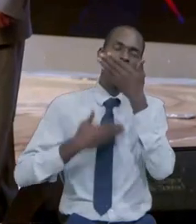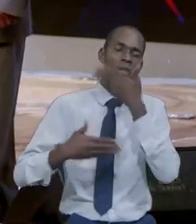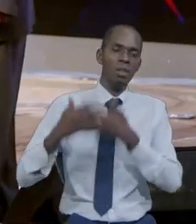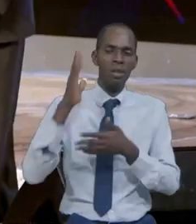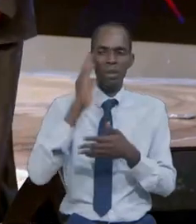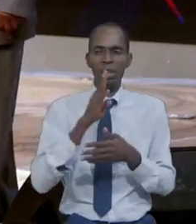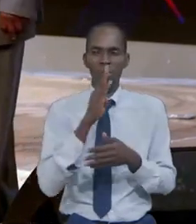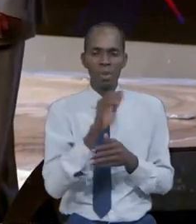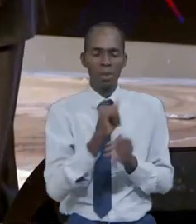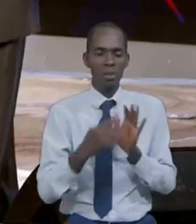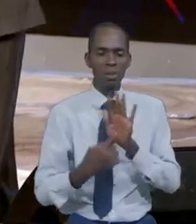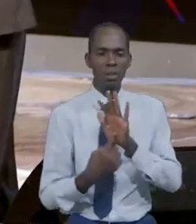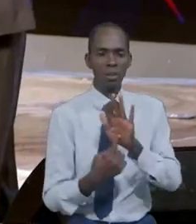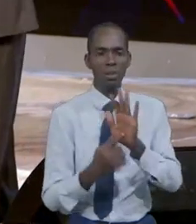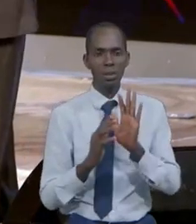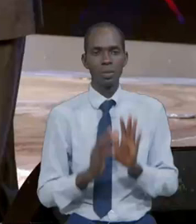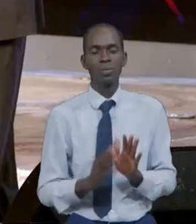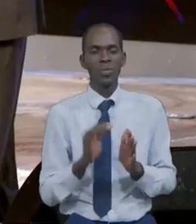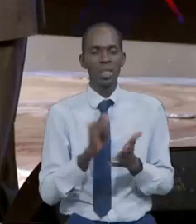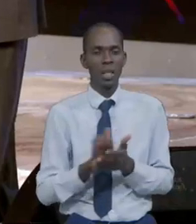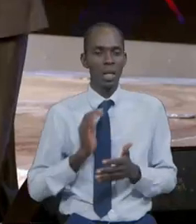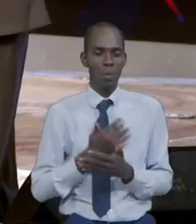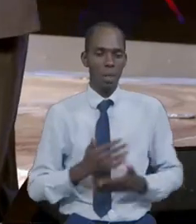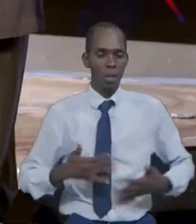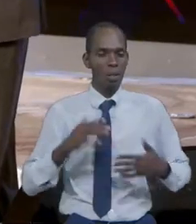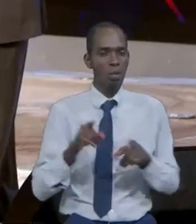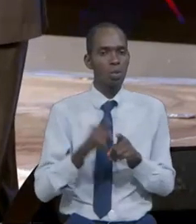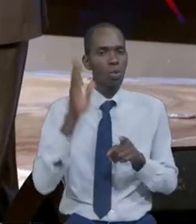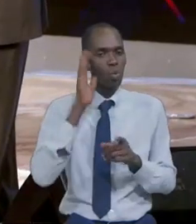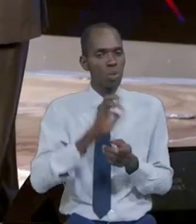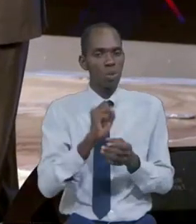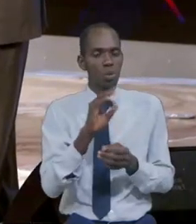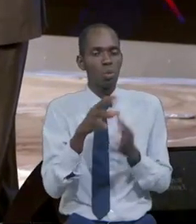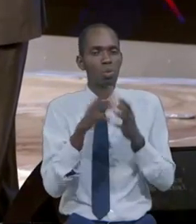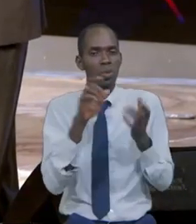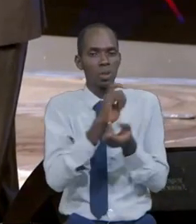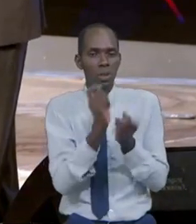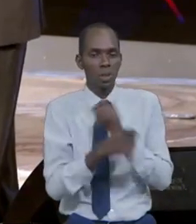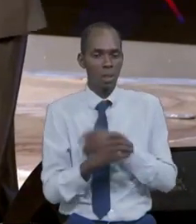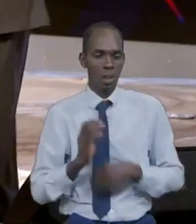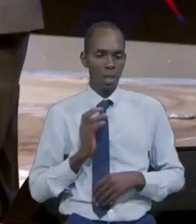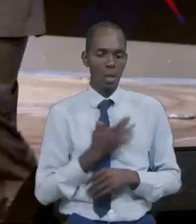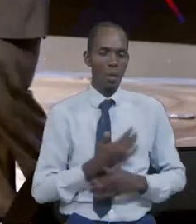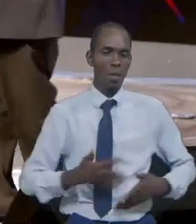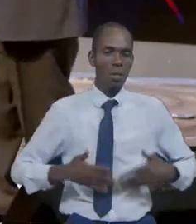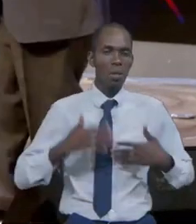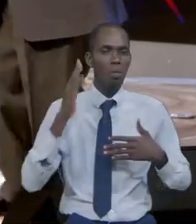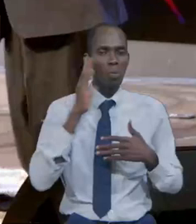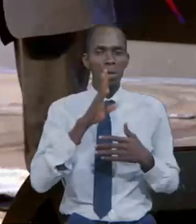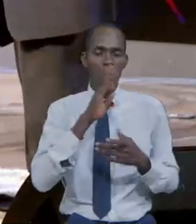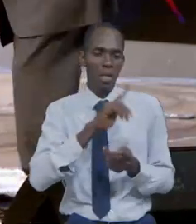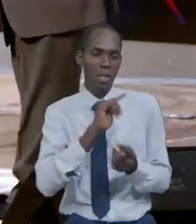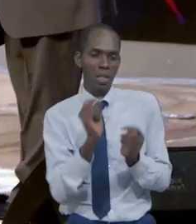un modèle pour nous, que notre vie se transforme, que notre vie soit si transformée que notre